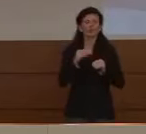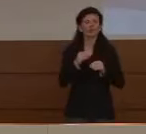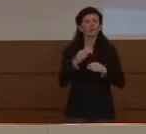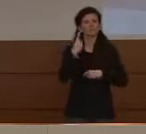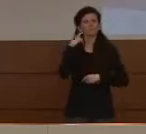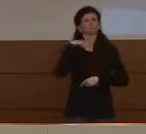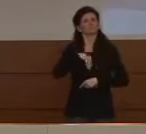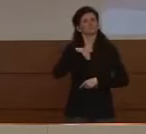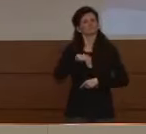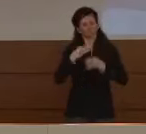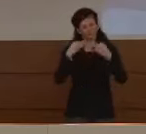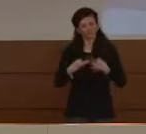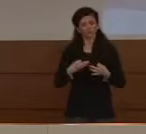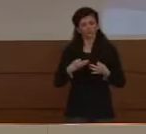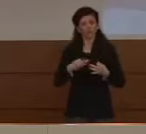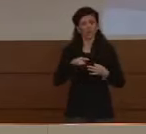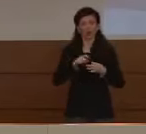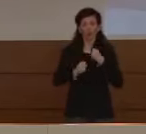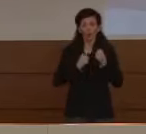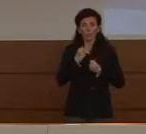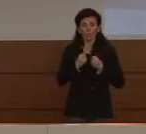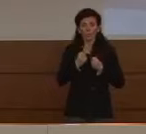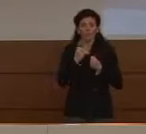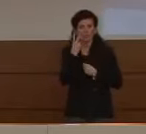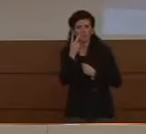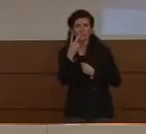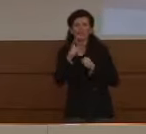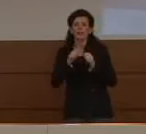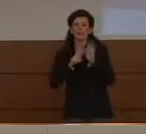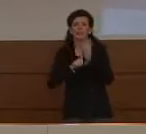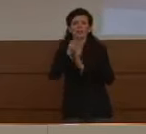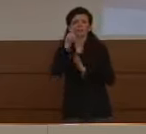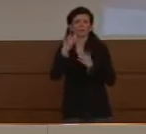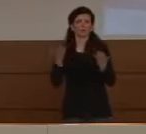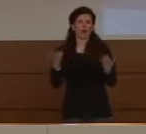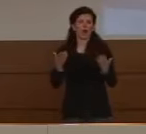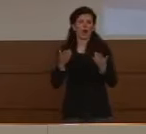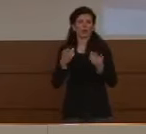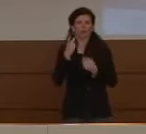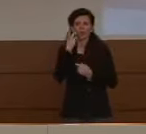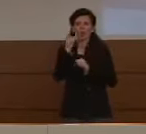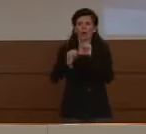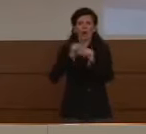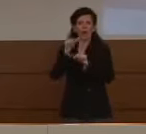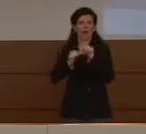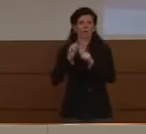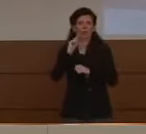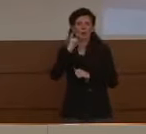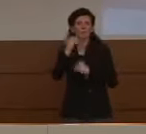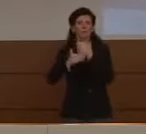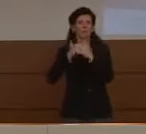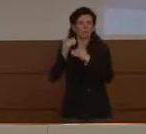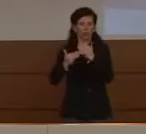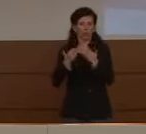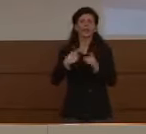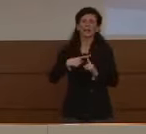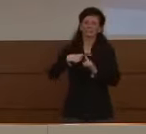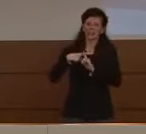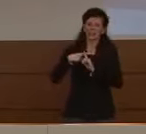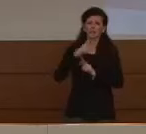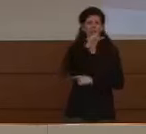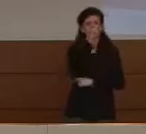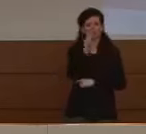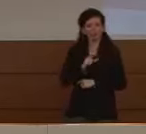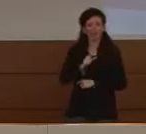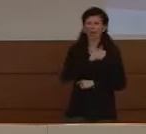portando a dei risultati positivi anche se a costo di sacrifici notevoli per il paese per ognuno di noi ma